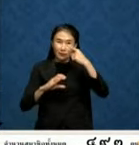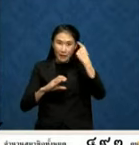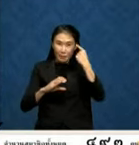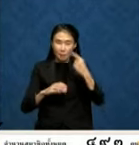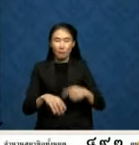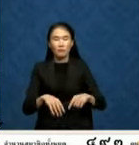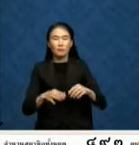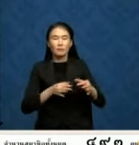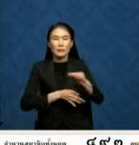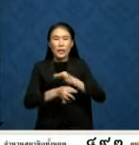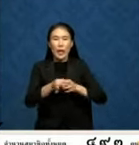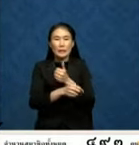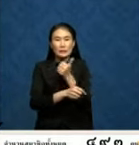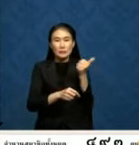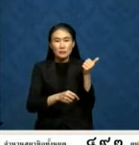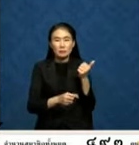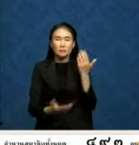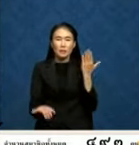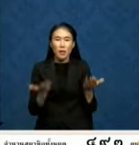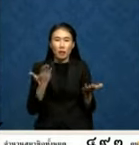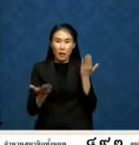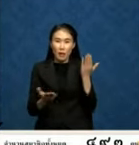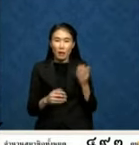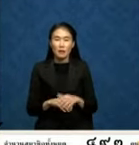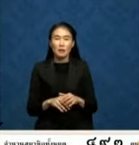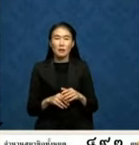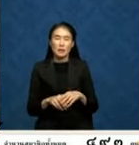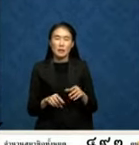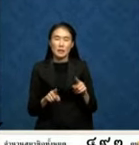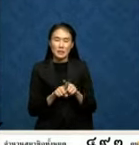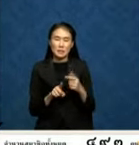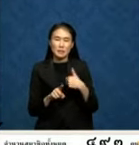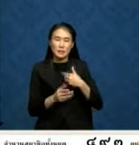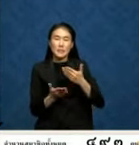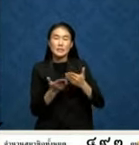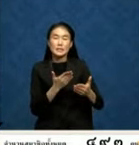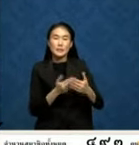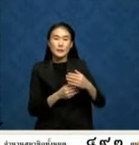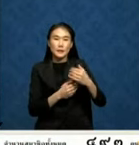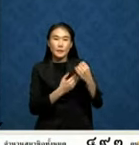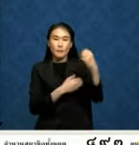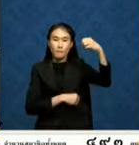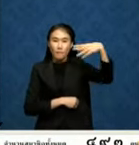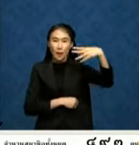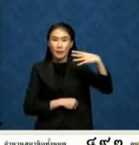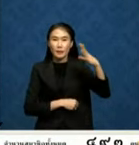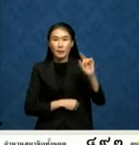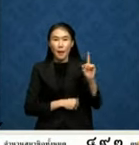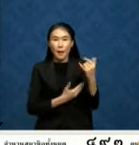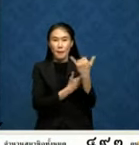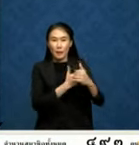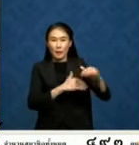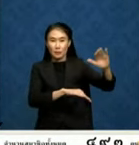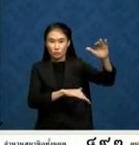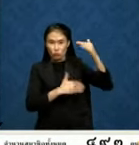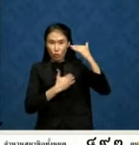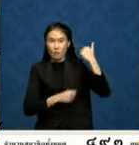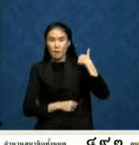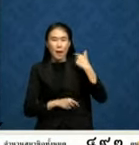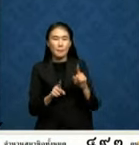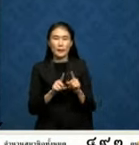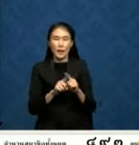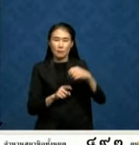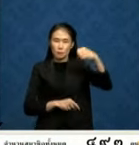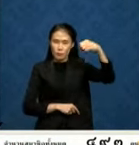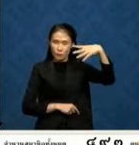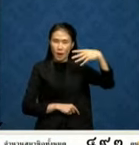พลังงานทดแทนนะครับแล้วก็รวมถึงเรื่องของการซื้อไฟจากต่างประเทศด้วยเช่นกันนะครับทั้งหมดนี้นะครับก็รวมเป็นไฟฟ้าที่เ